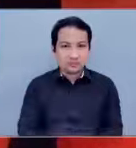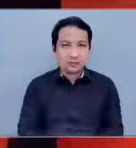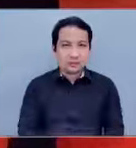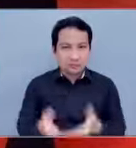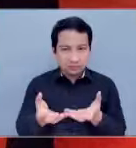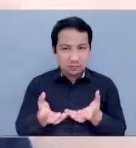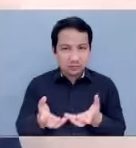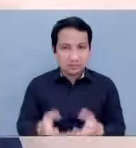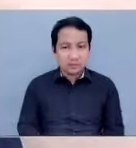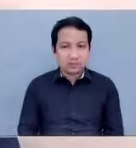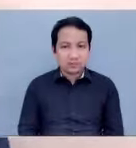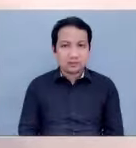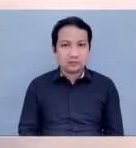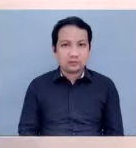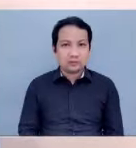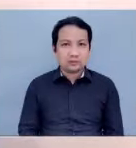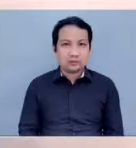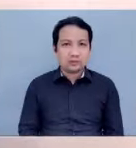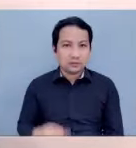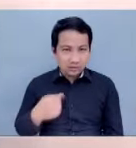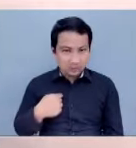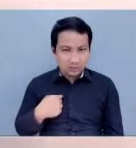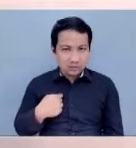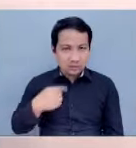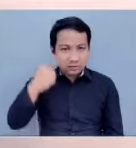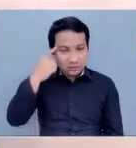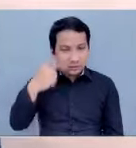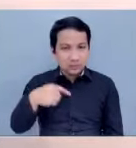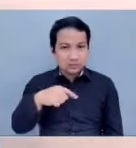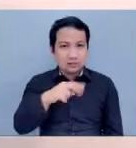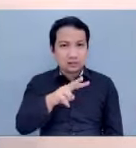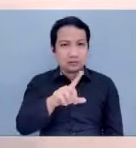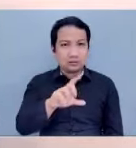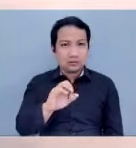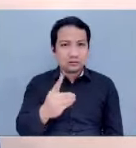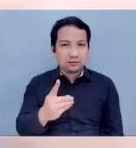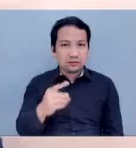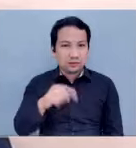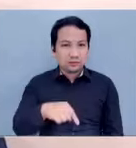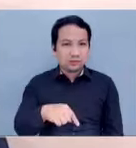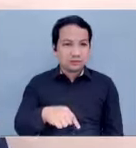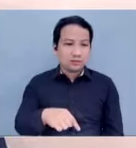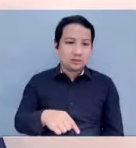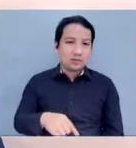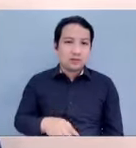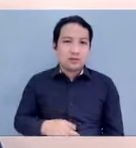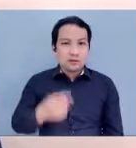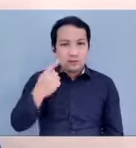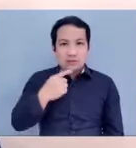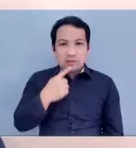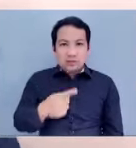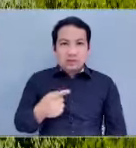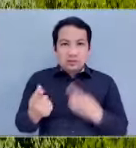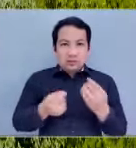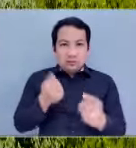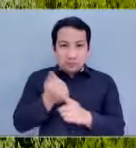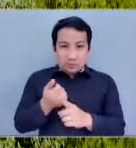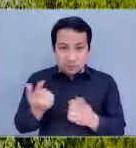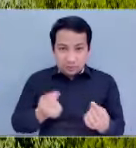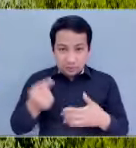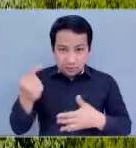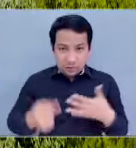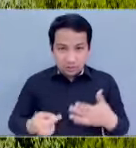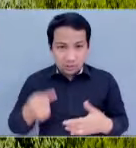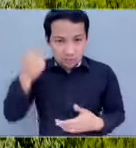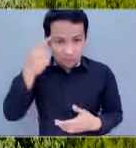I mean, never kong nakitang kontrabida si Vlad. Because for me, it's justified. Like, kaya ako ginagawa ito yung mga bagay na to. Kasi ito yung